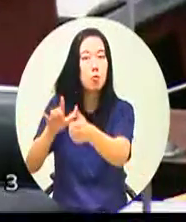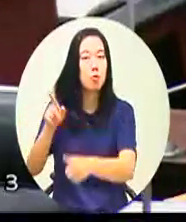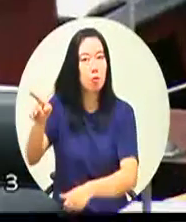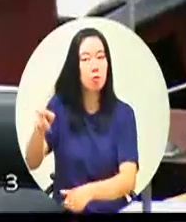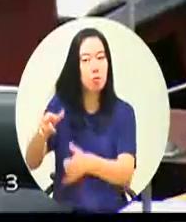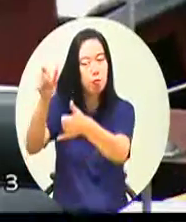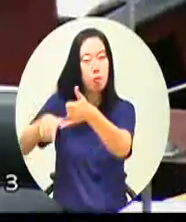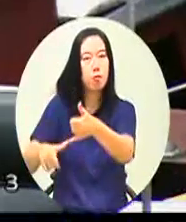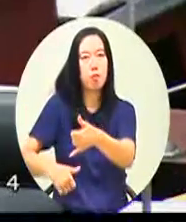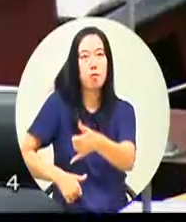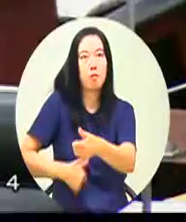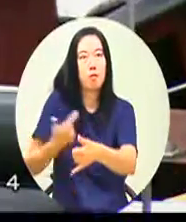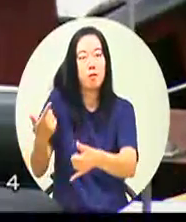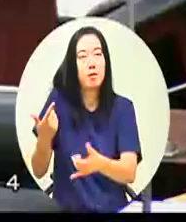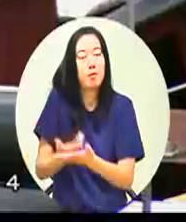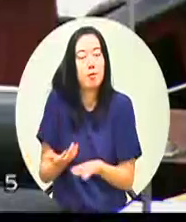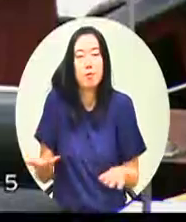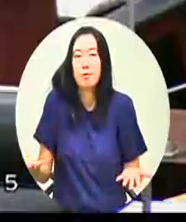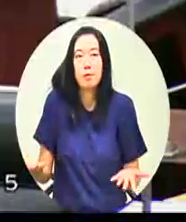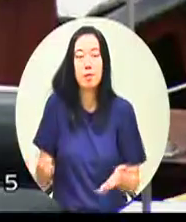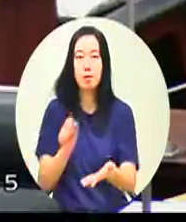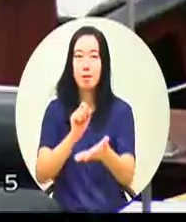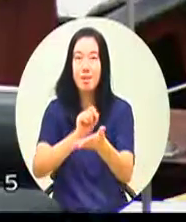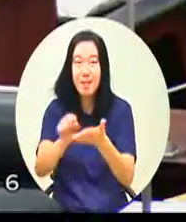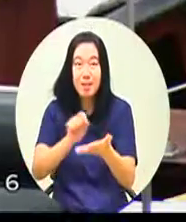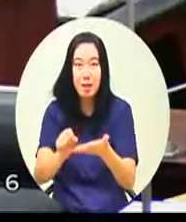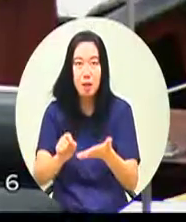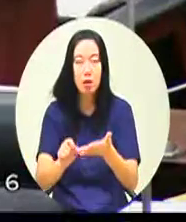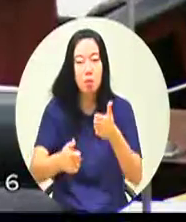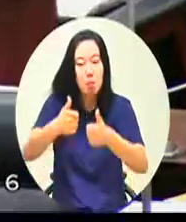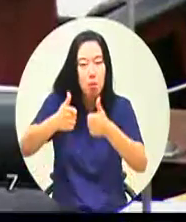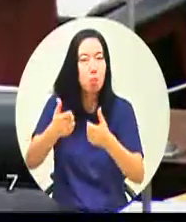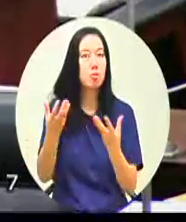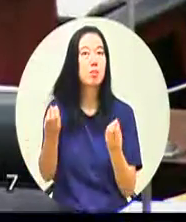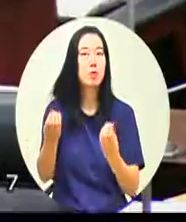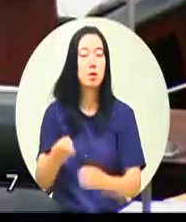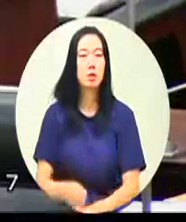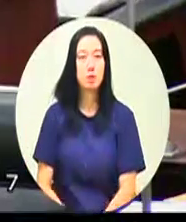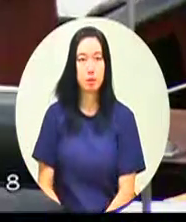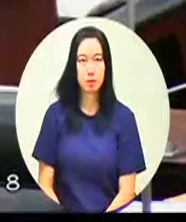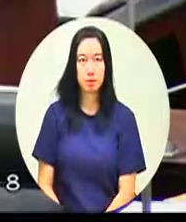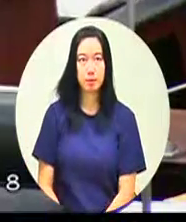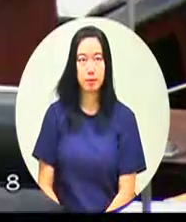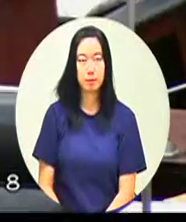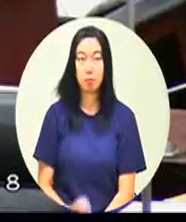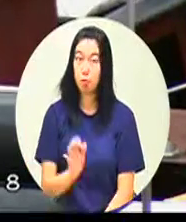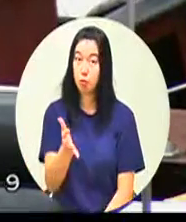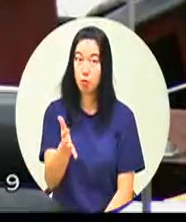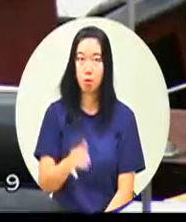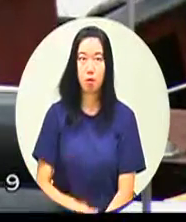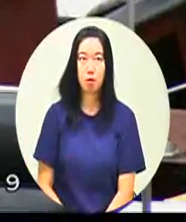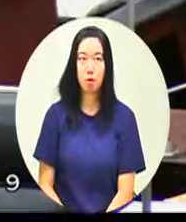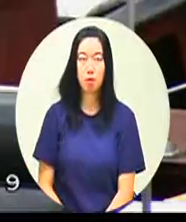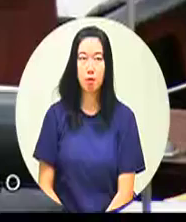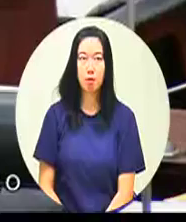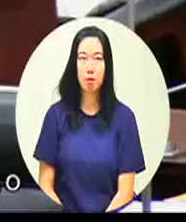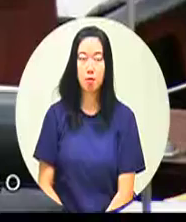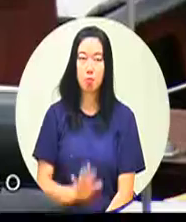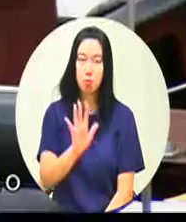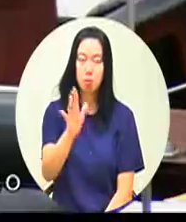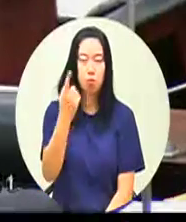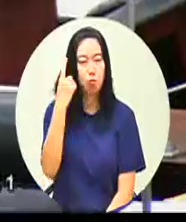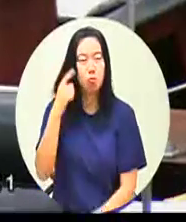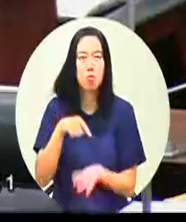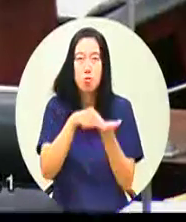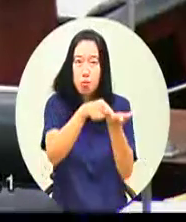吼，伊无可奈何，因为无人要标啦。无人要标吼，就是人要新设的，为申请要一